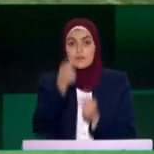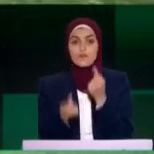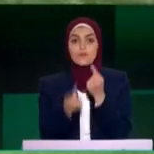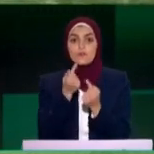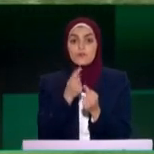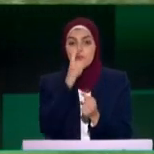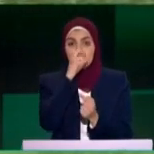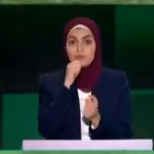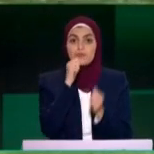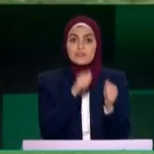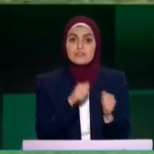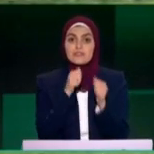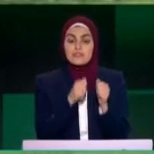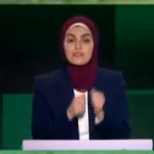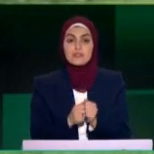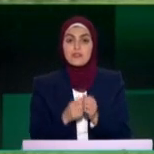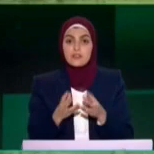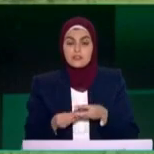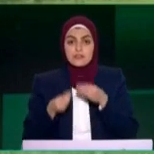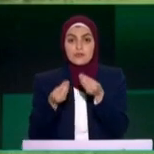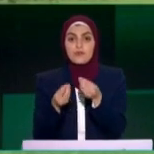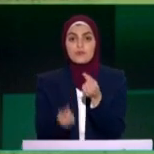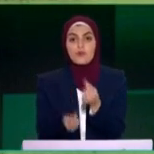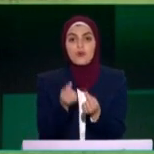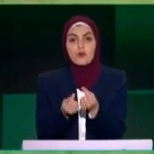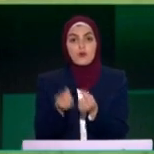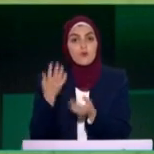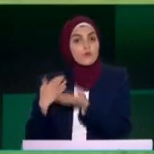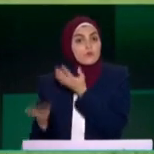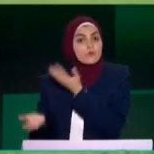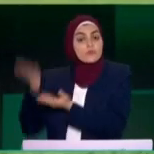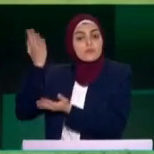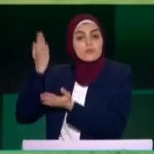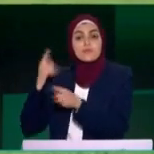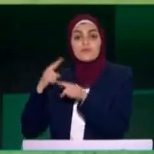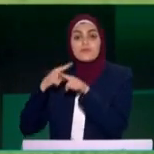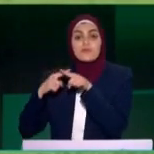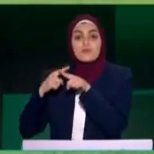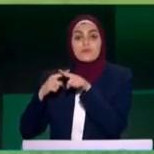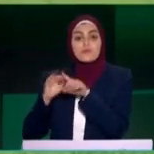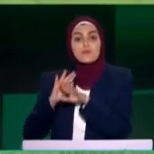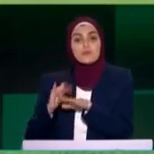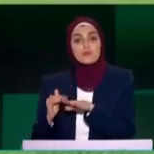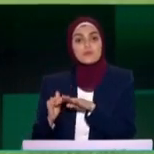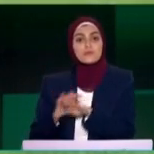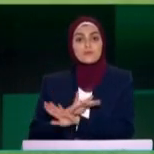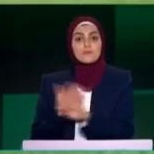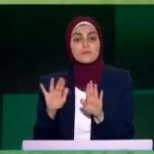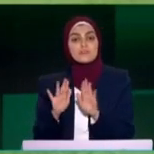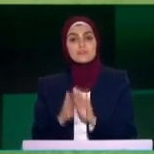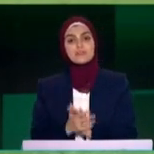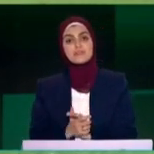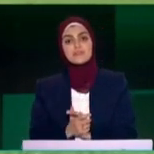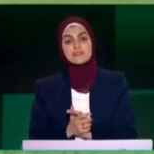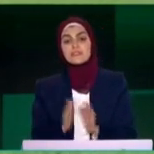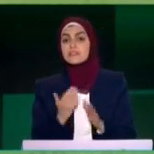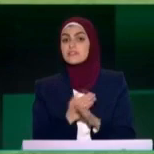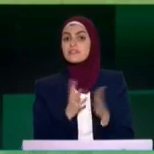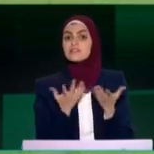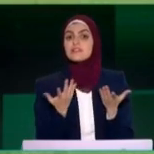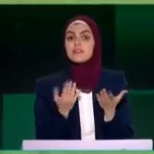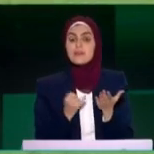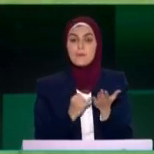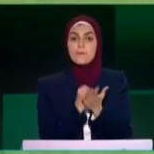المنيا بتقاوي معتمدة بنصف التكلفة، بالإضافة للدعم الفني من خلال المدارس